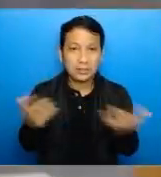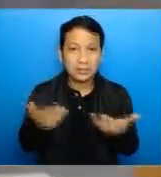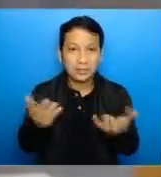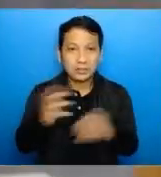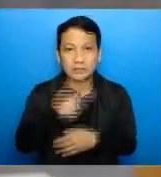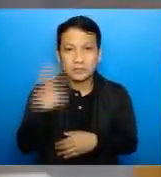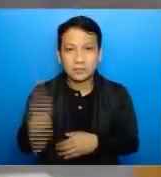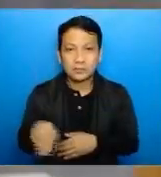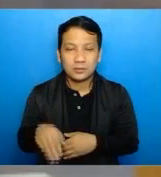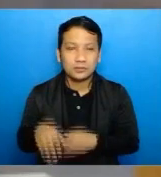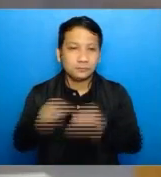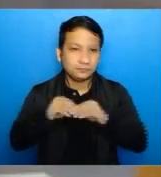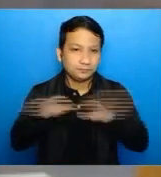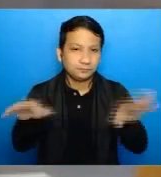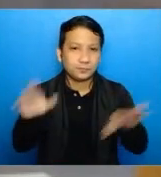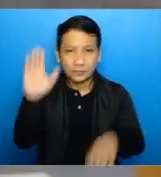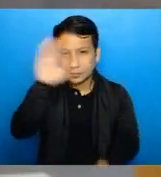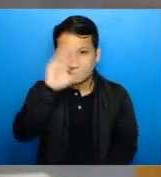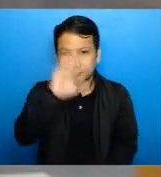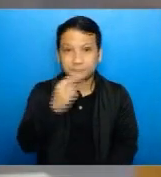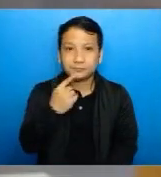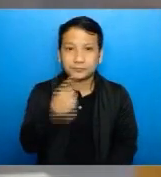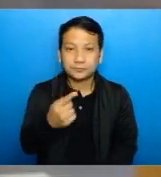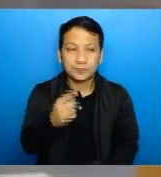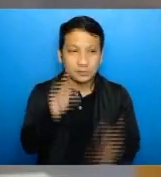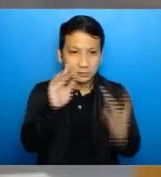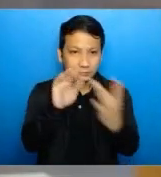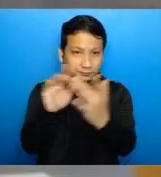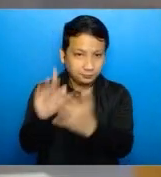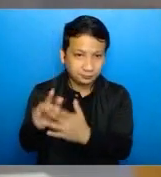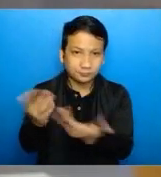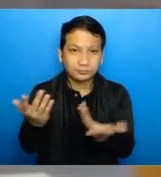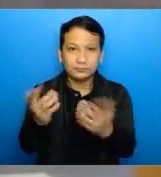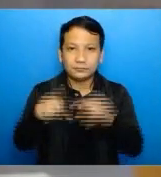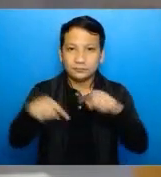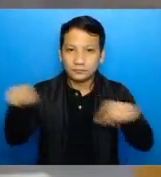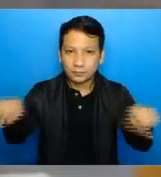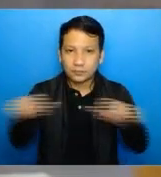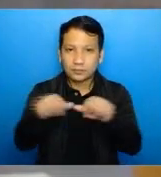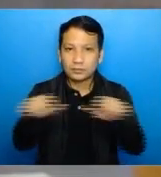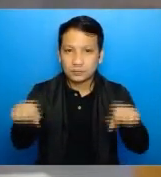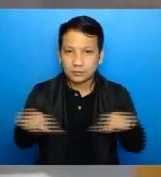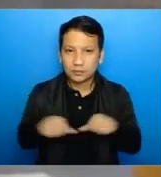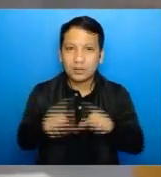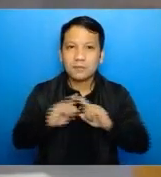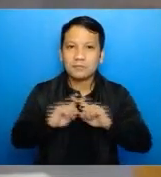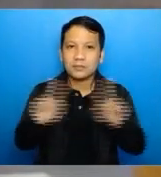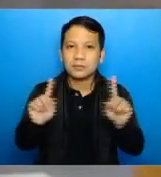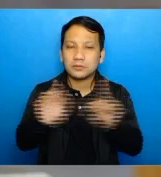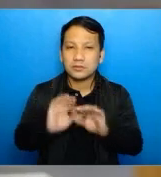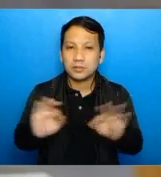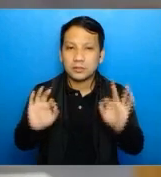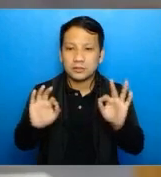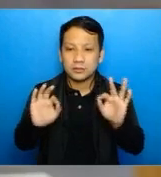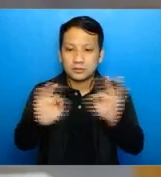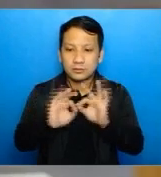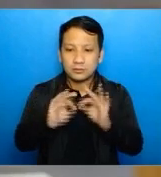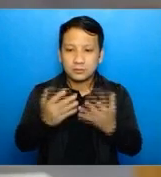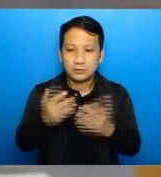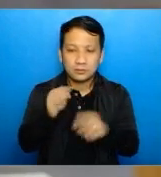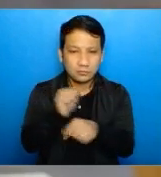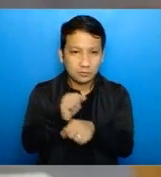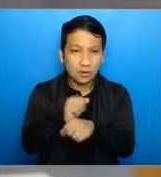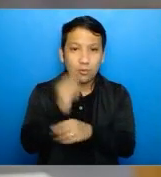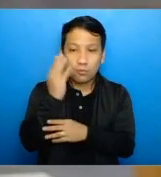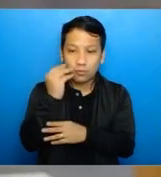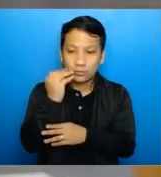Inakala pa rin po natin ang iba pa hong mga contact tracing results sa iba't ibang lugar. Ngunit masasabi po natin na mukhang nag-work na because we were able